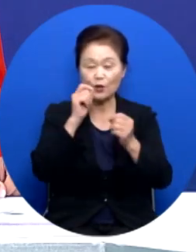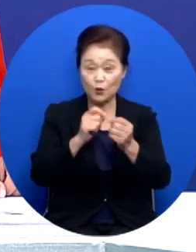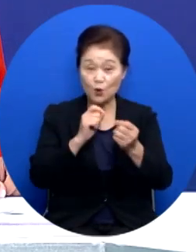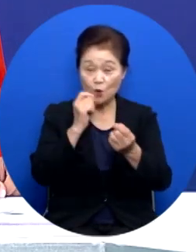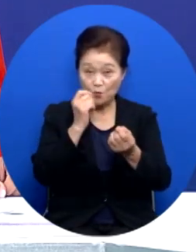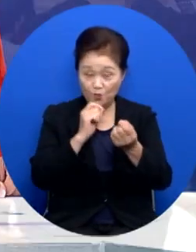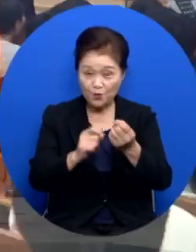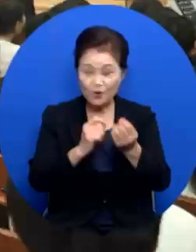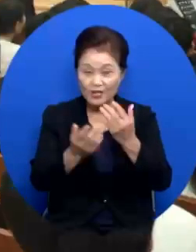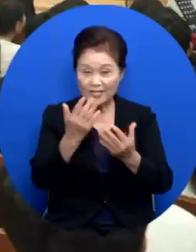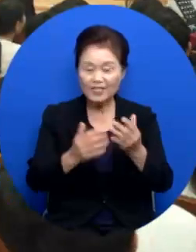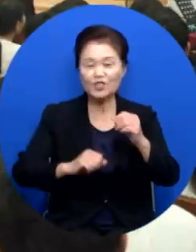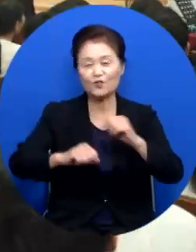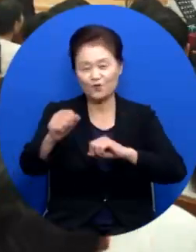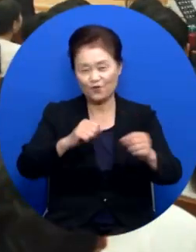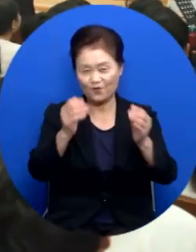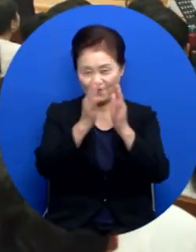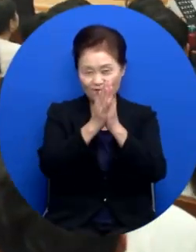개최했습니다.